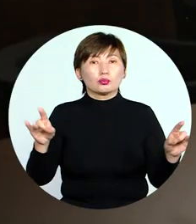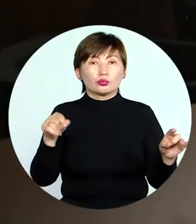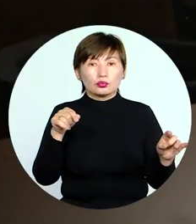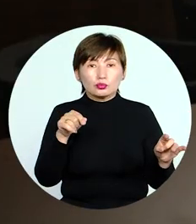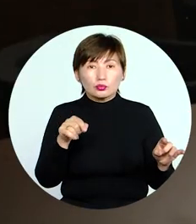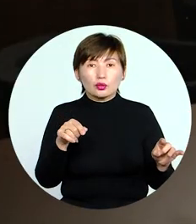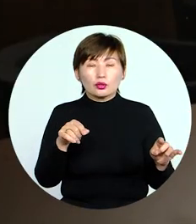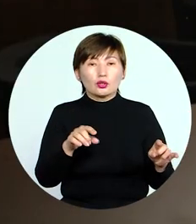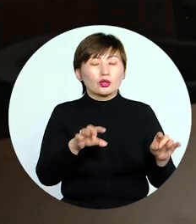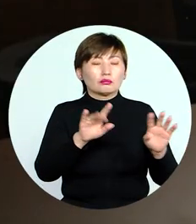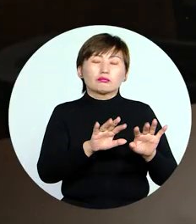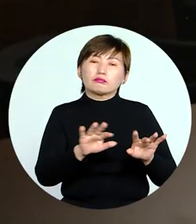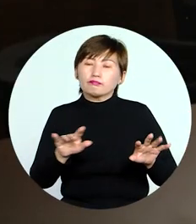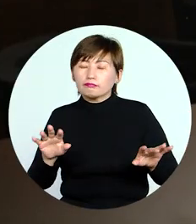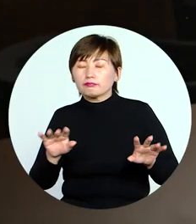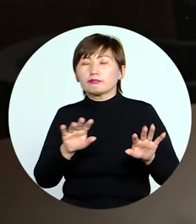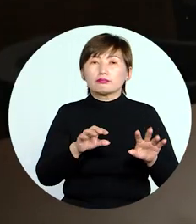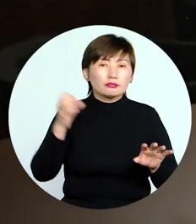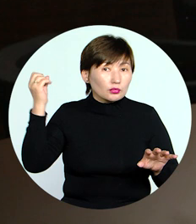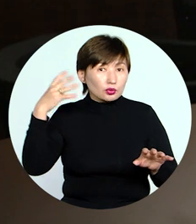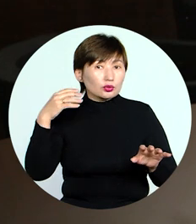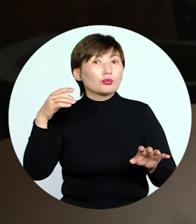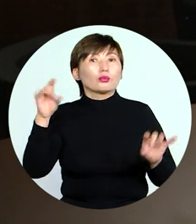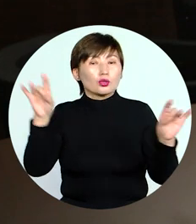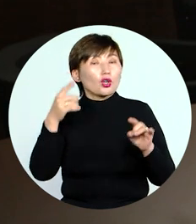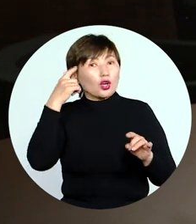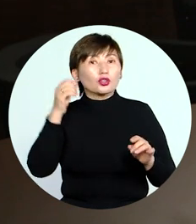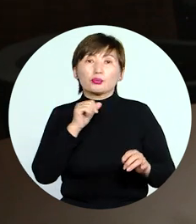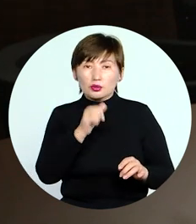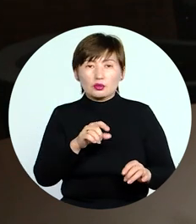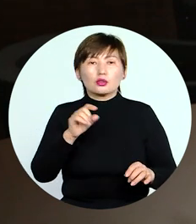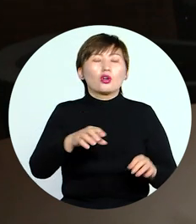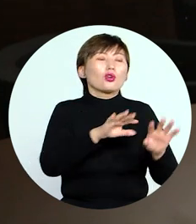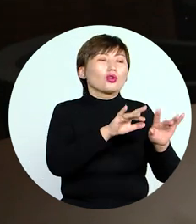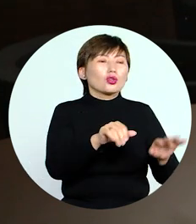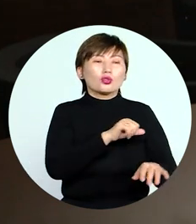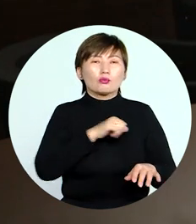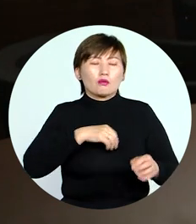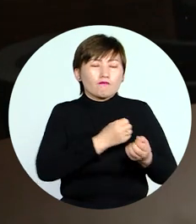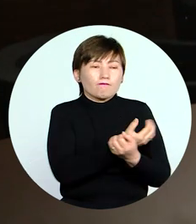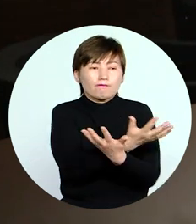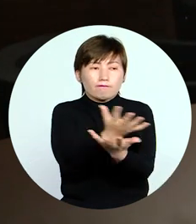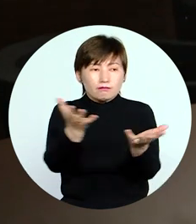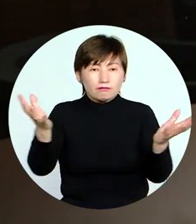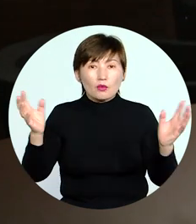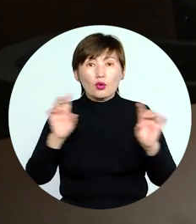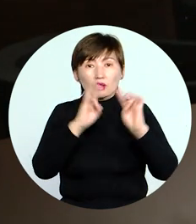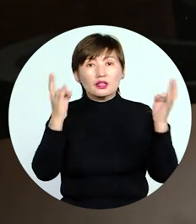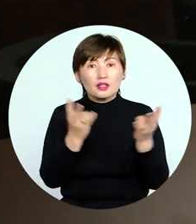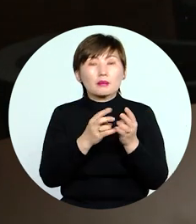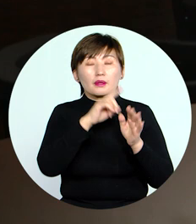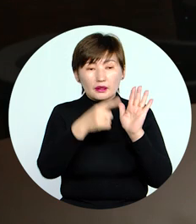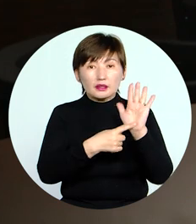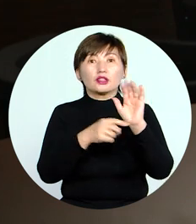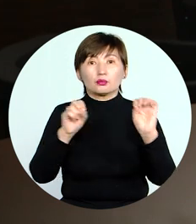нэг хөгжмийн зэмсгээр тоглосон бүтээлийг сонсоод би хөгжим гэж ойлгох биш. Хөгжим өөрөө маш их өөрхөн талтай юм. Тэгэхээр одоо би та бүхэнд нэг тодорхой